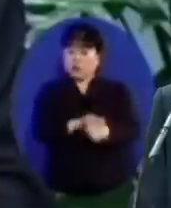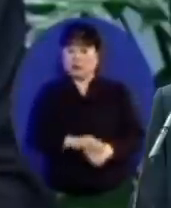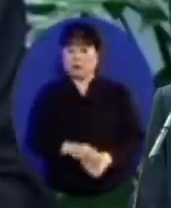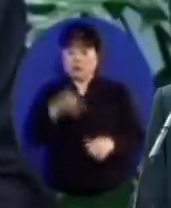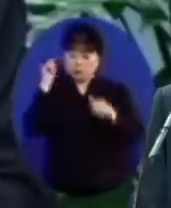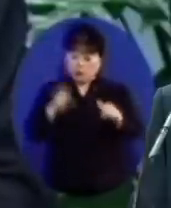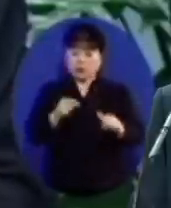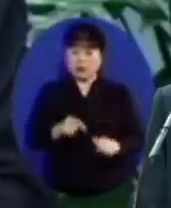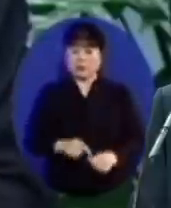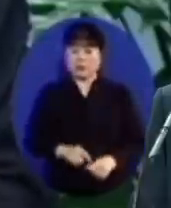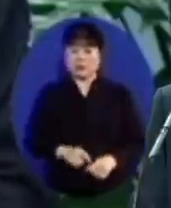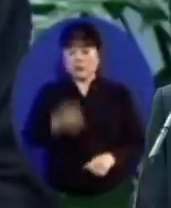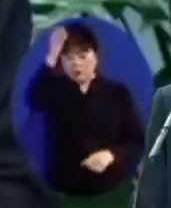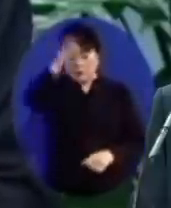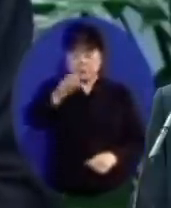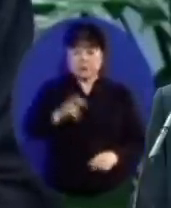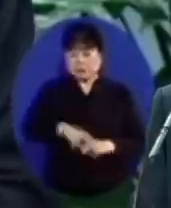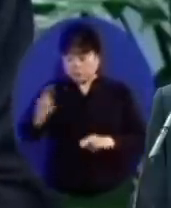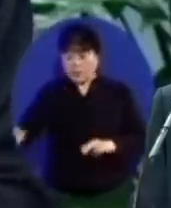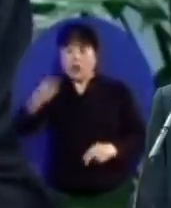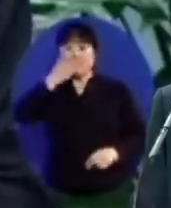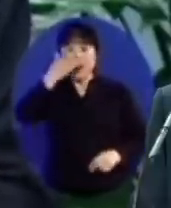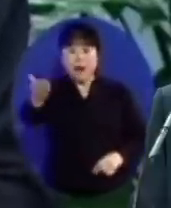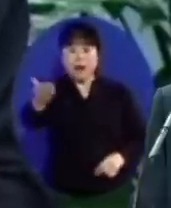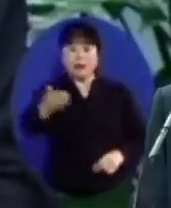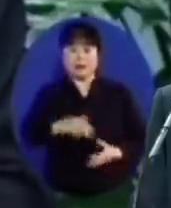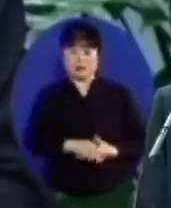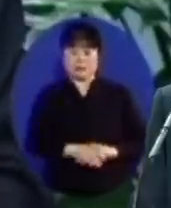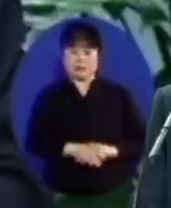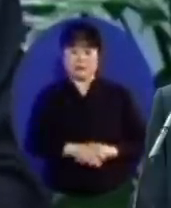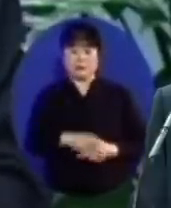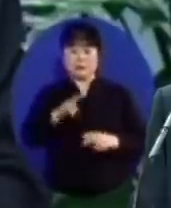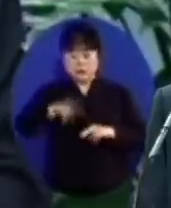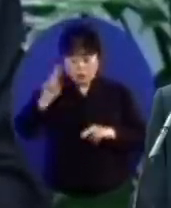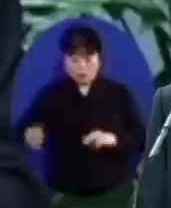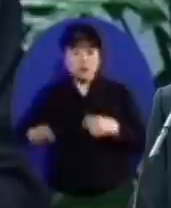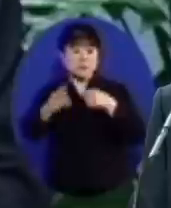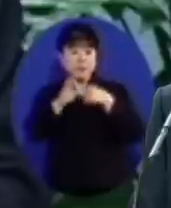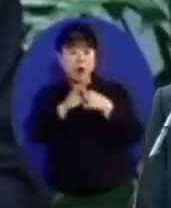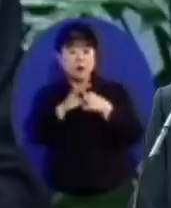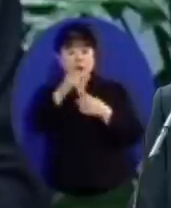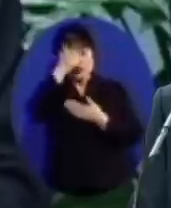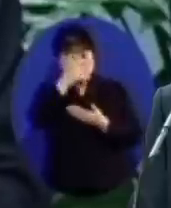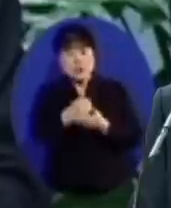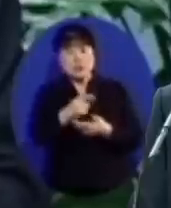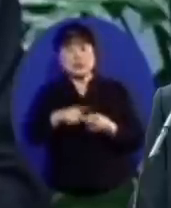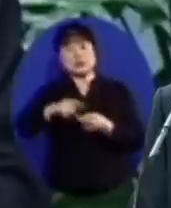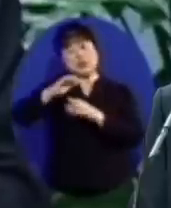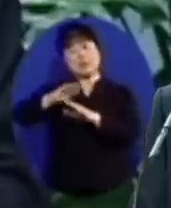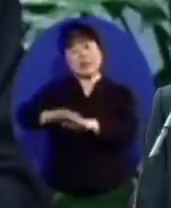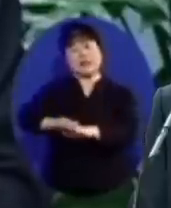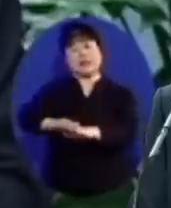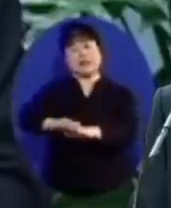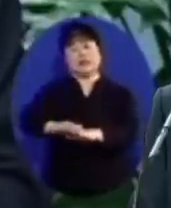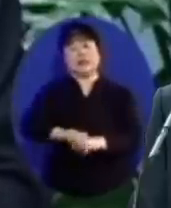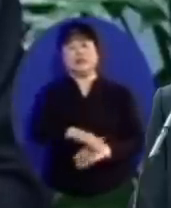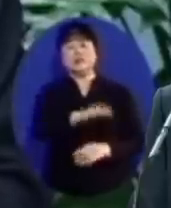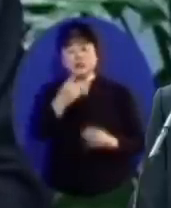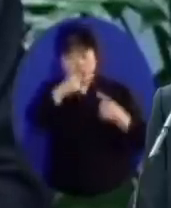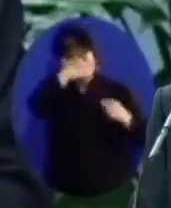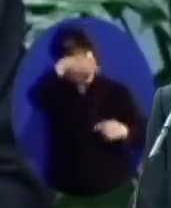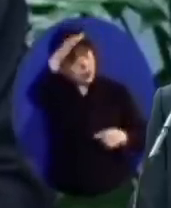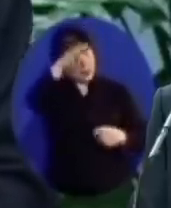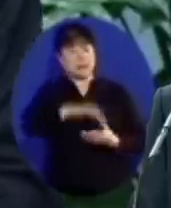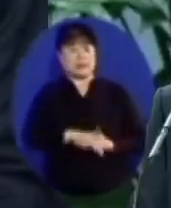한마디면 십자가에서 내려올 수 있어요. 내려오시면 우리 죄는 그대로 남아있고 우리는 지옥에 갈